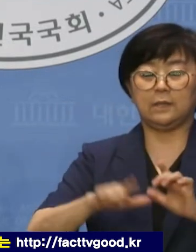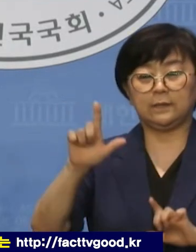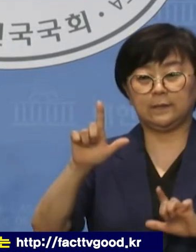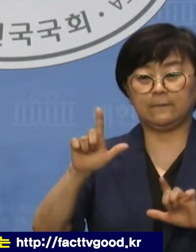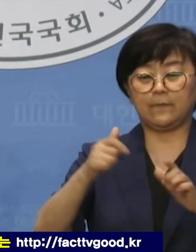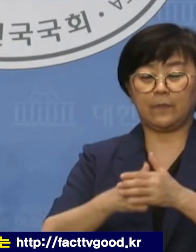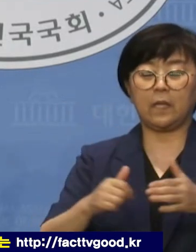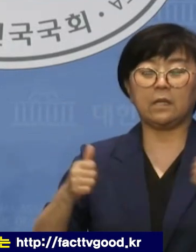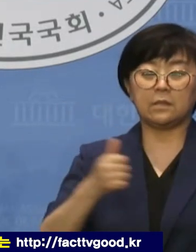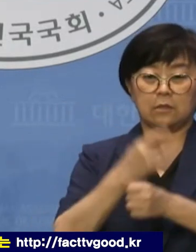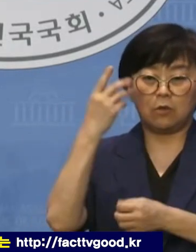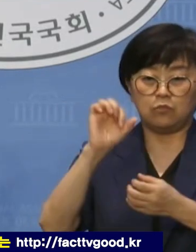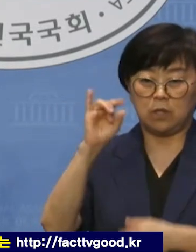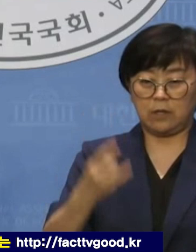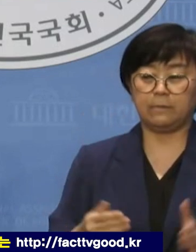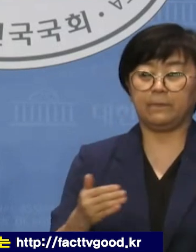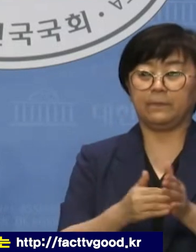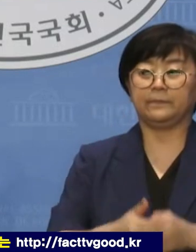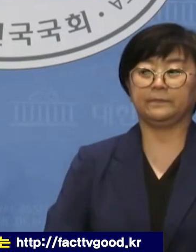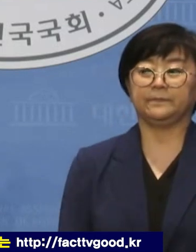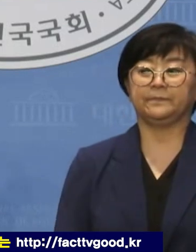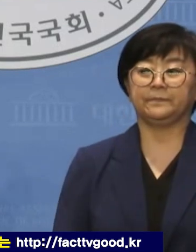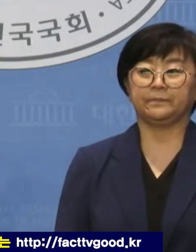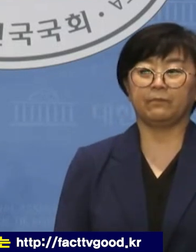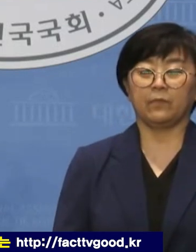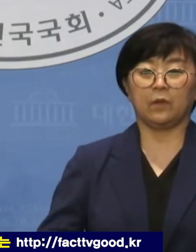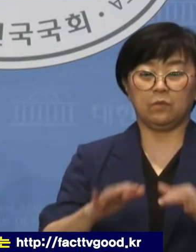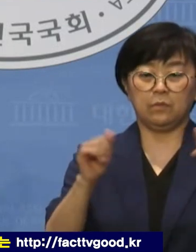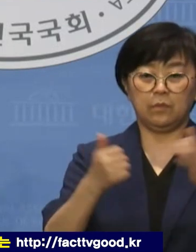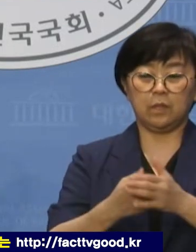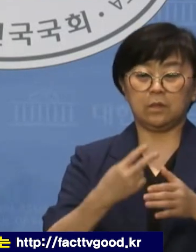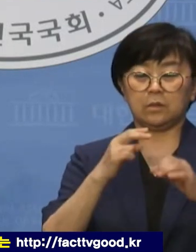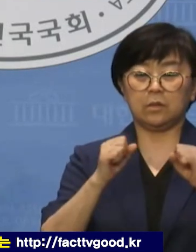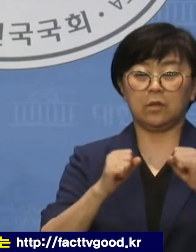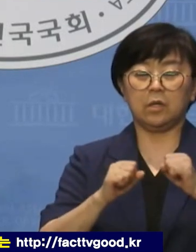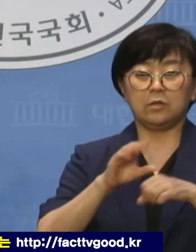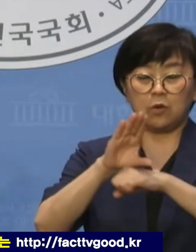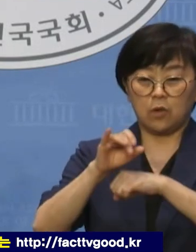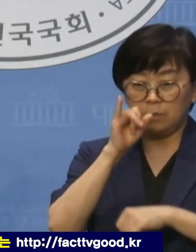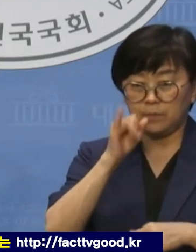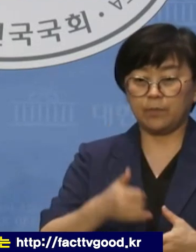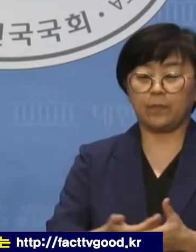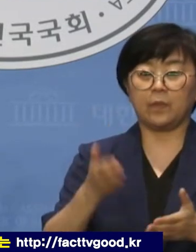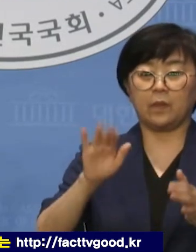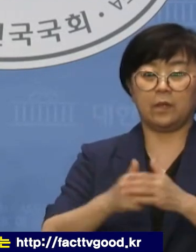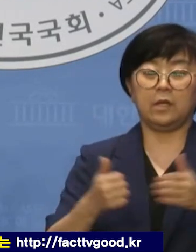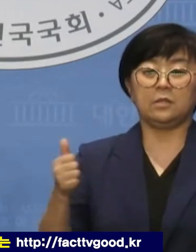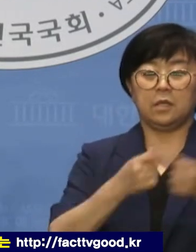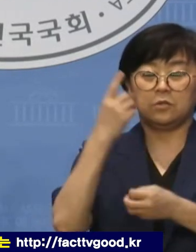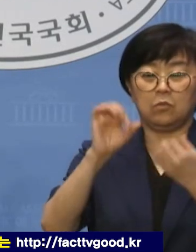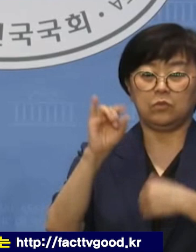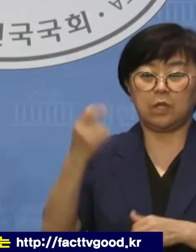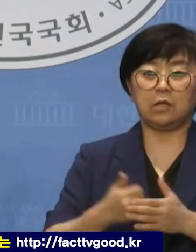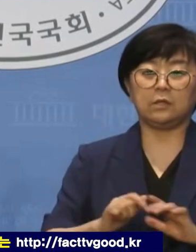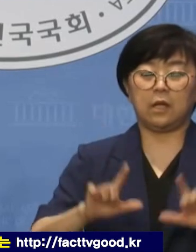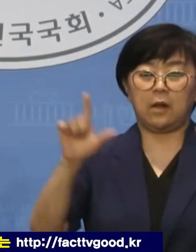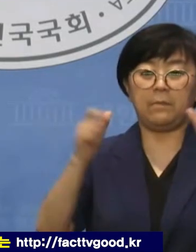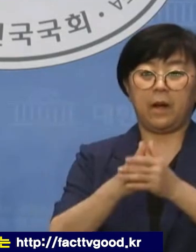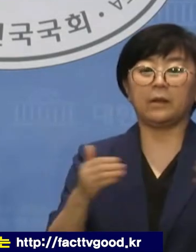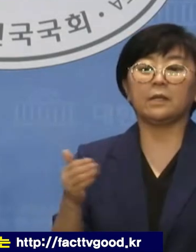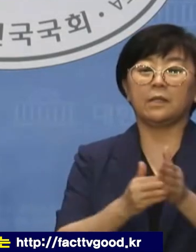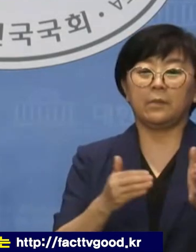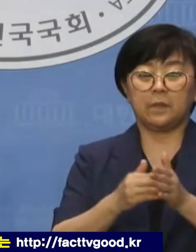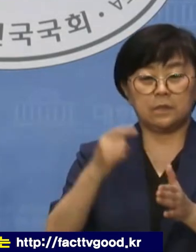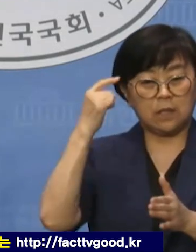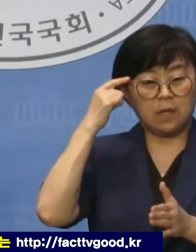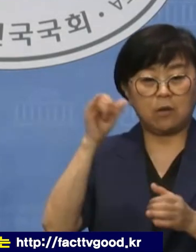불손한 자세로 인사청문회를 치렀습니다. 국민이 생중계로 지켜보고 있는데도 인사청문회 당일만 때우면